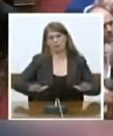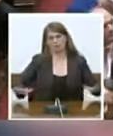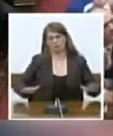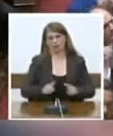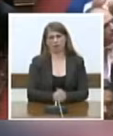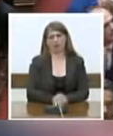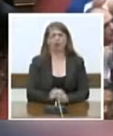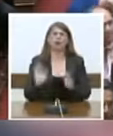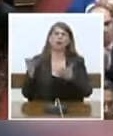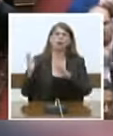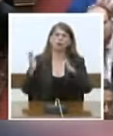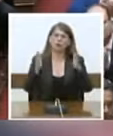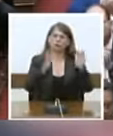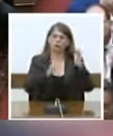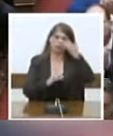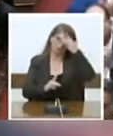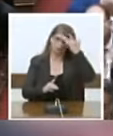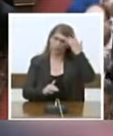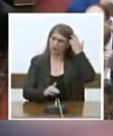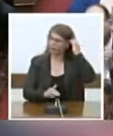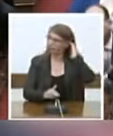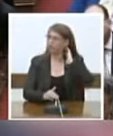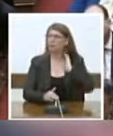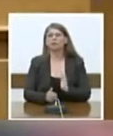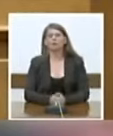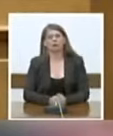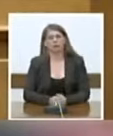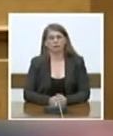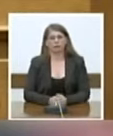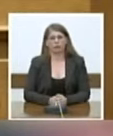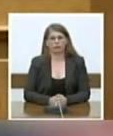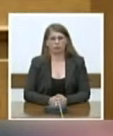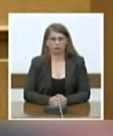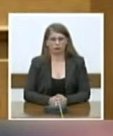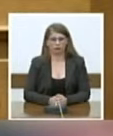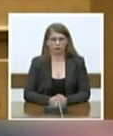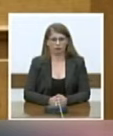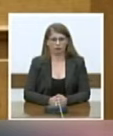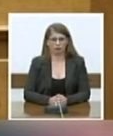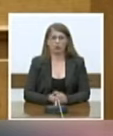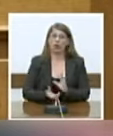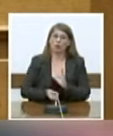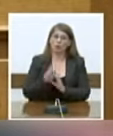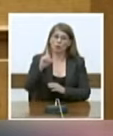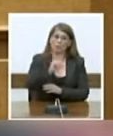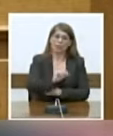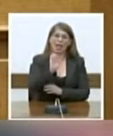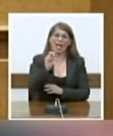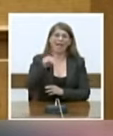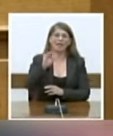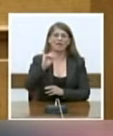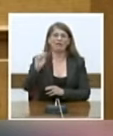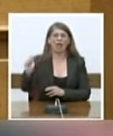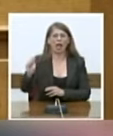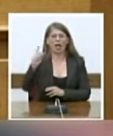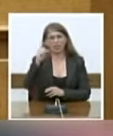προώρη αποπληρωμή διμερών δανείων του πρώτου μνημονίου έως το τέλος του 2023. Λογικά πρωτογενή πλεονάσματα και μείωση του δημοσίου χρέους